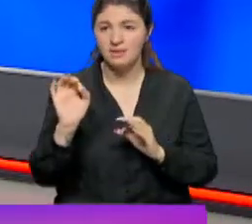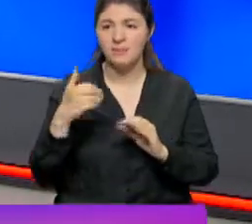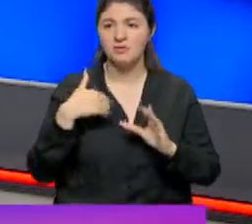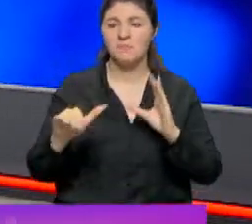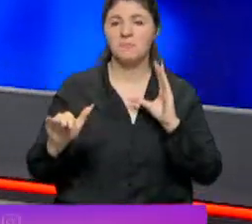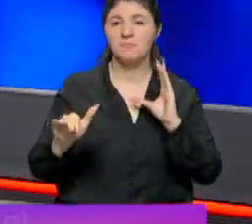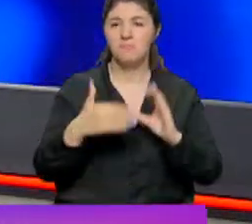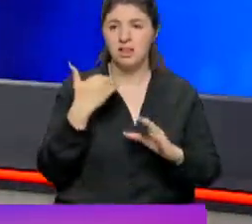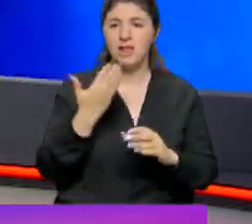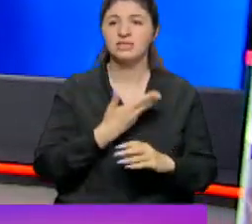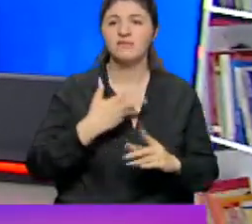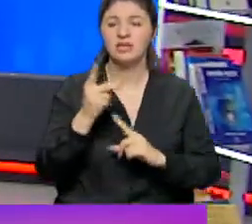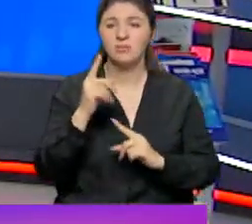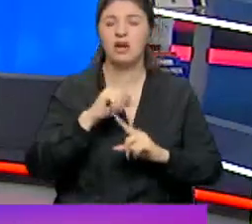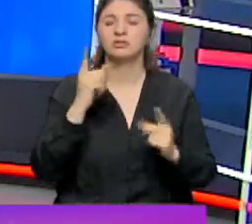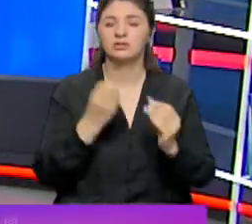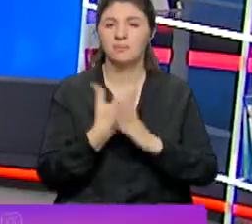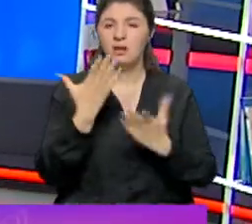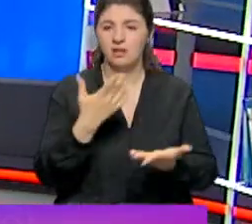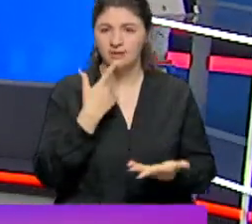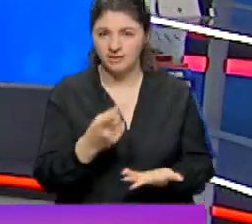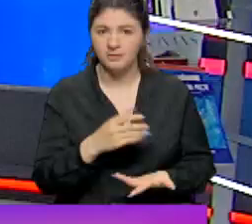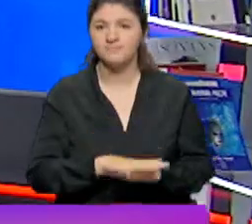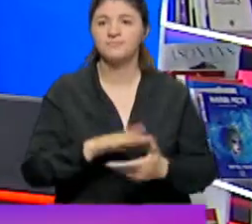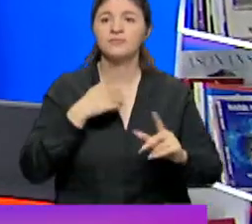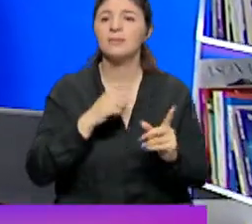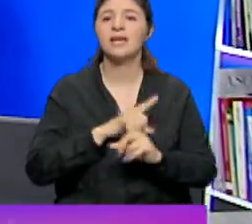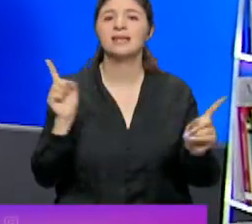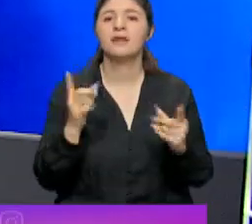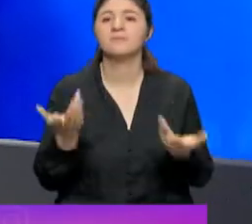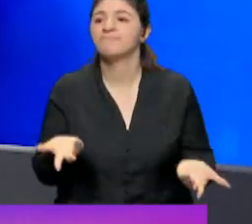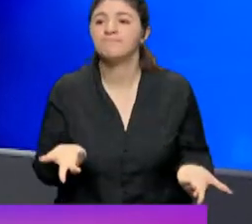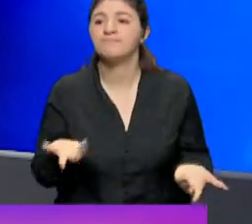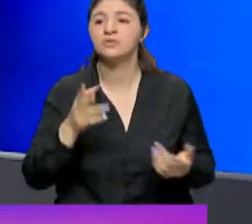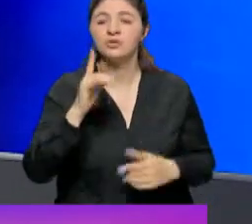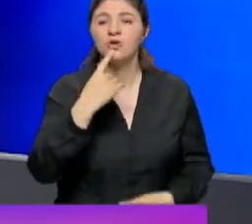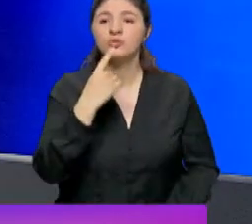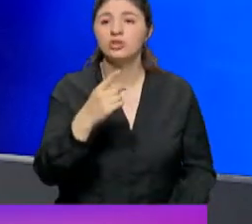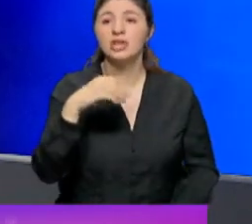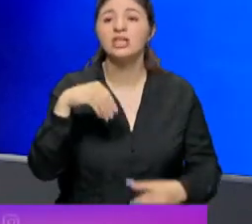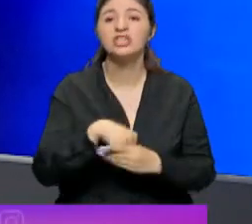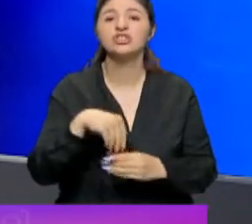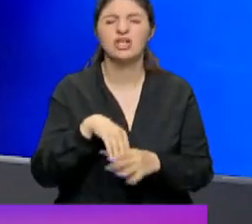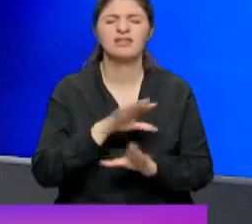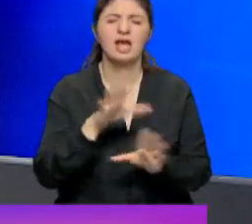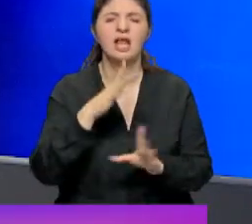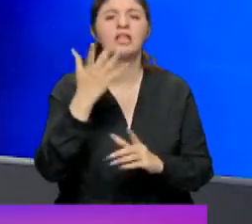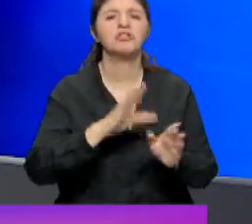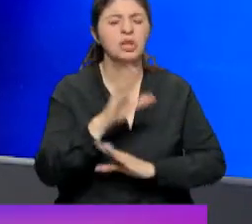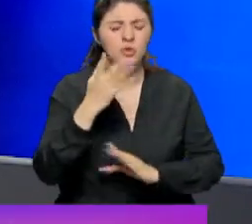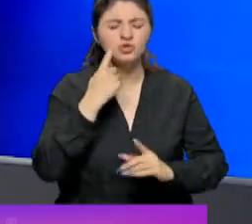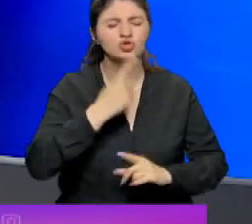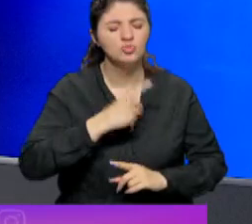mesaj attı Sevgili İsmail hayırlı sabahlar dedi bu itirazı mo sözler içeriğine değil yani